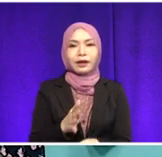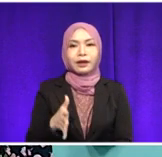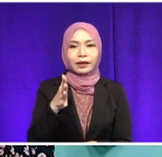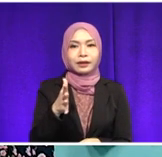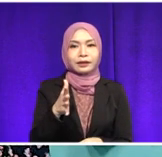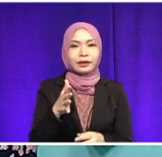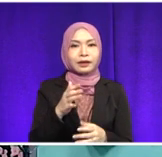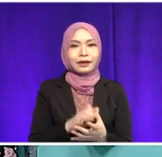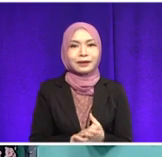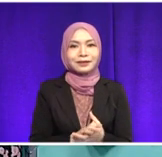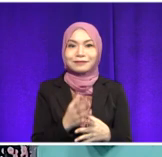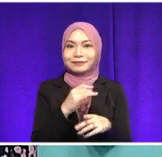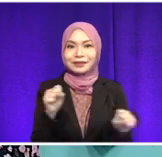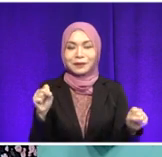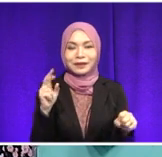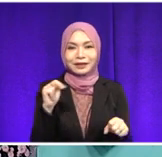projectv